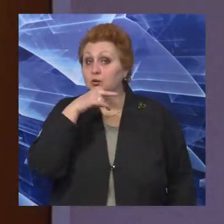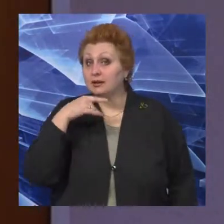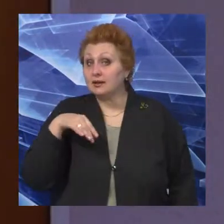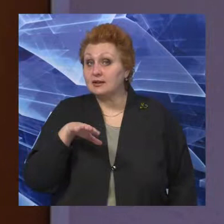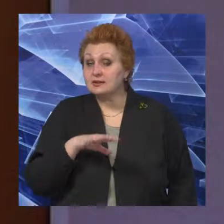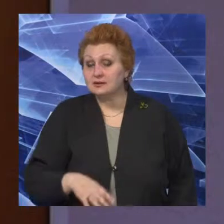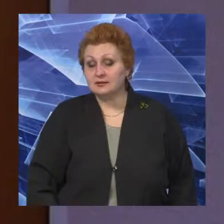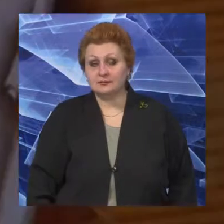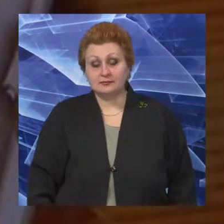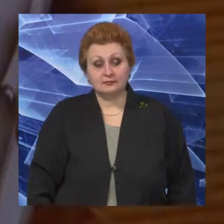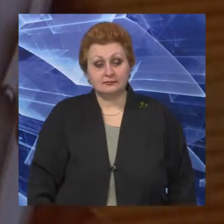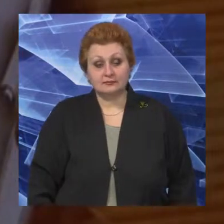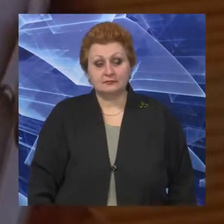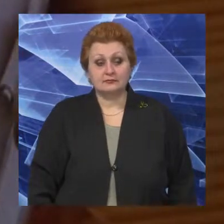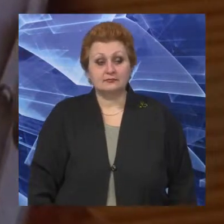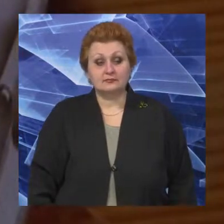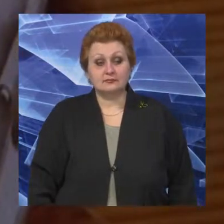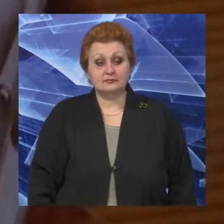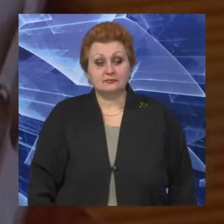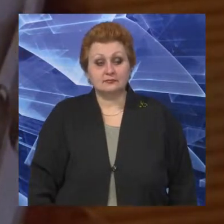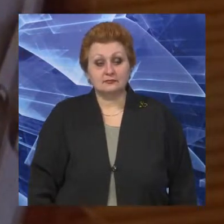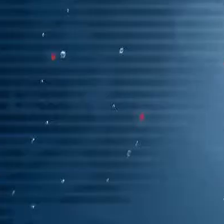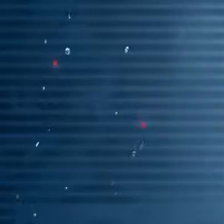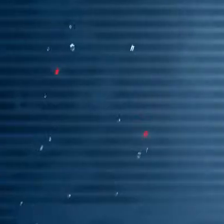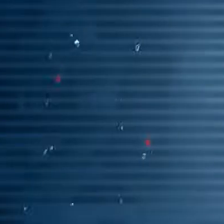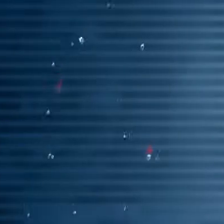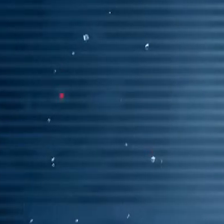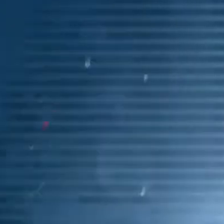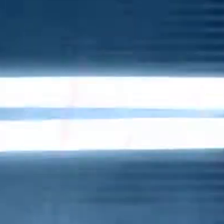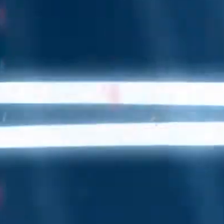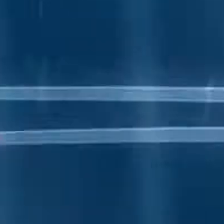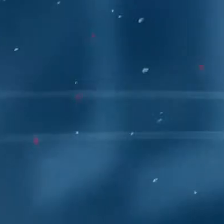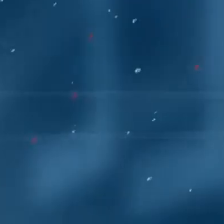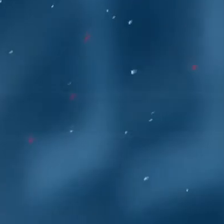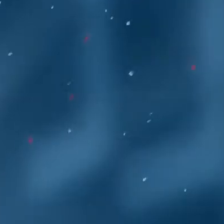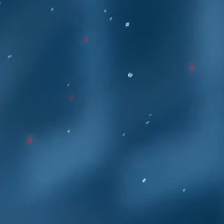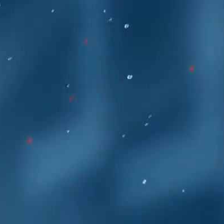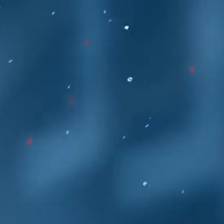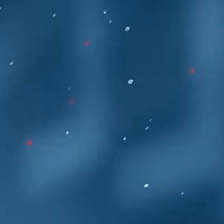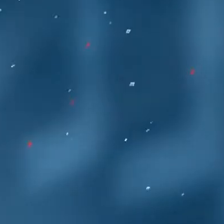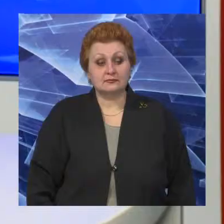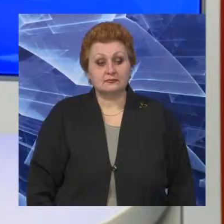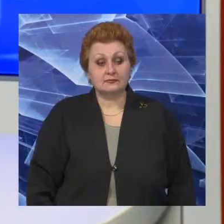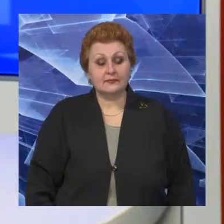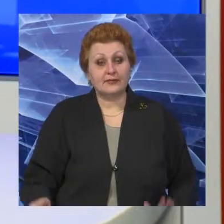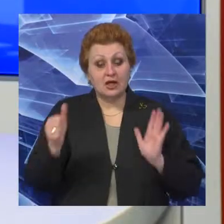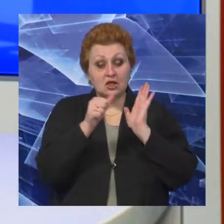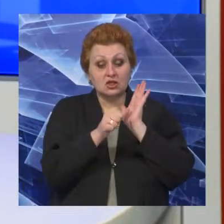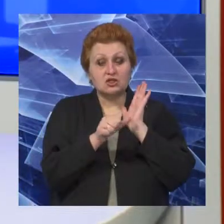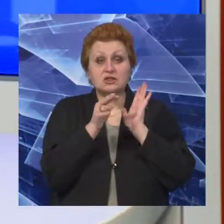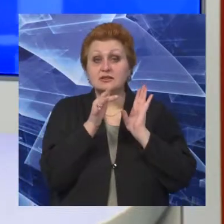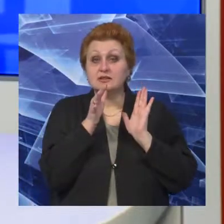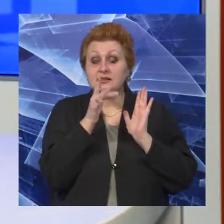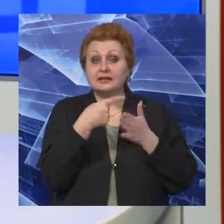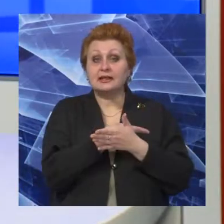страны. Елена Тюменева, Ростислав Пимакин, СТС КМВ. 60 лет со